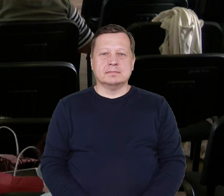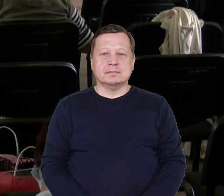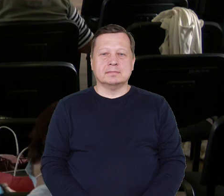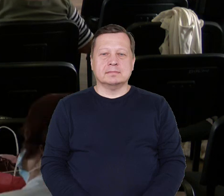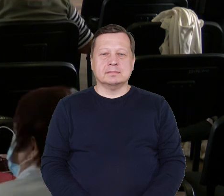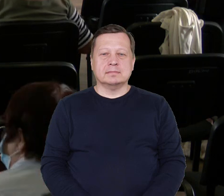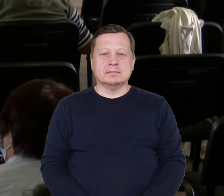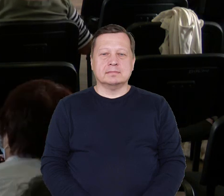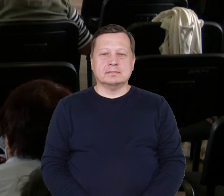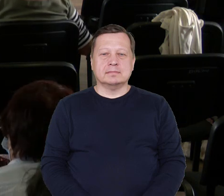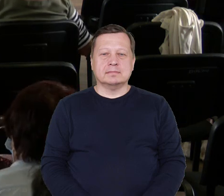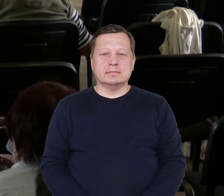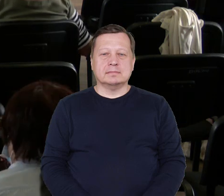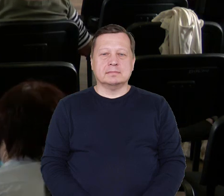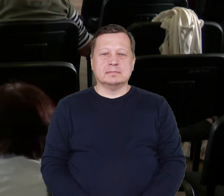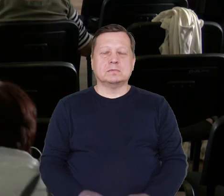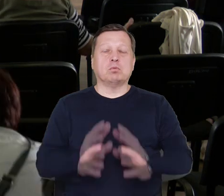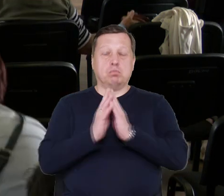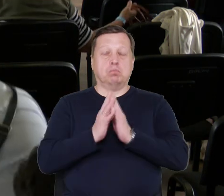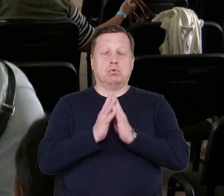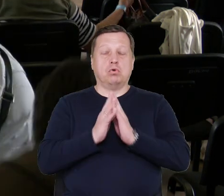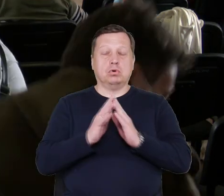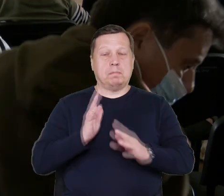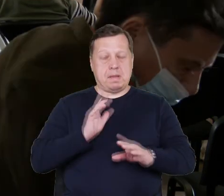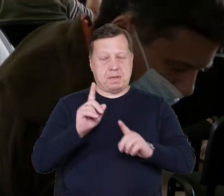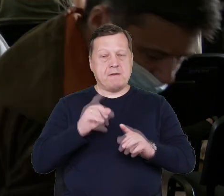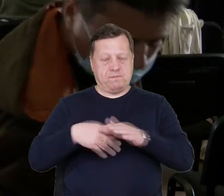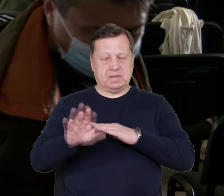prosimy bezpiecznie kierować się do wyjścia